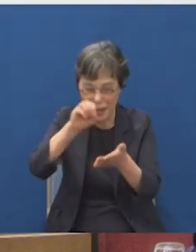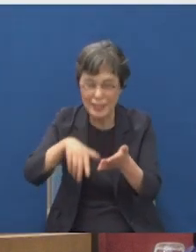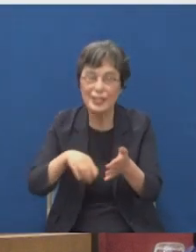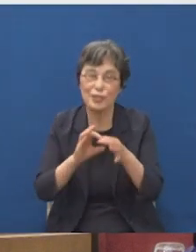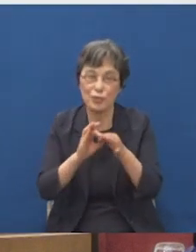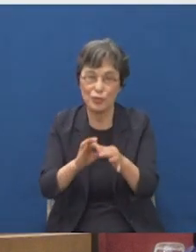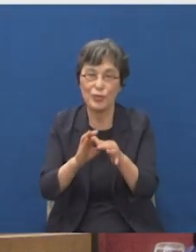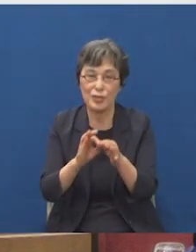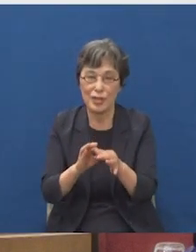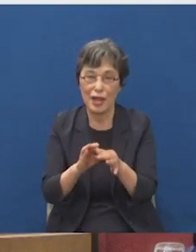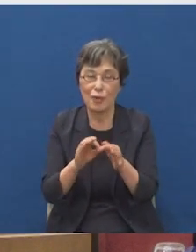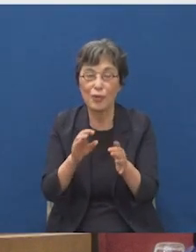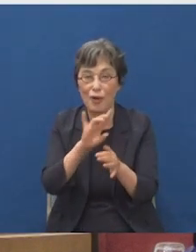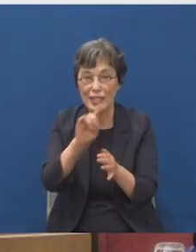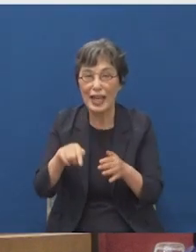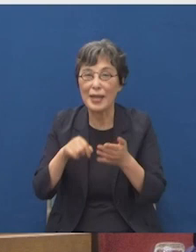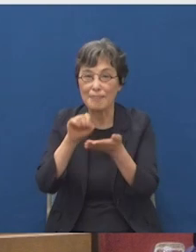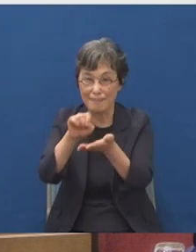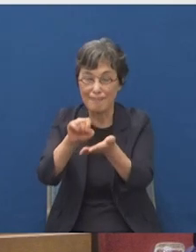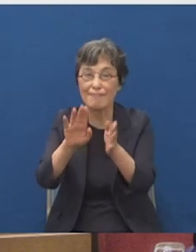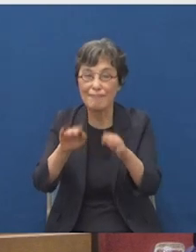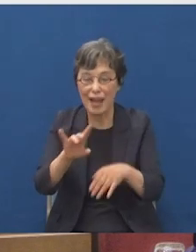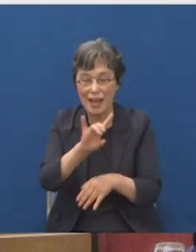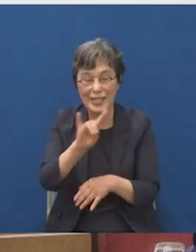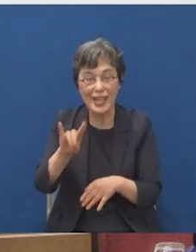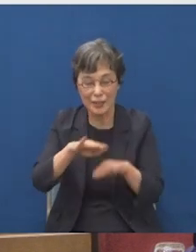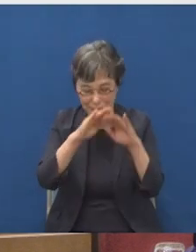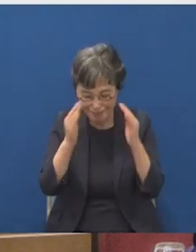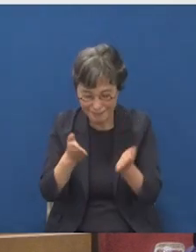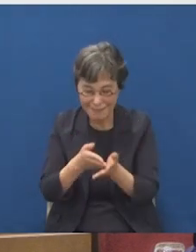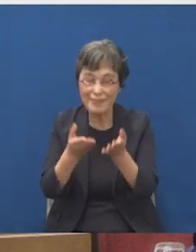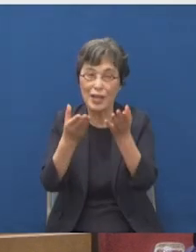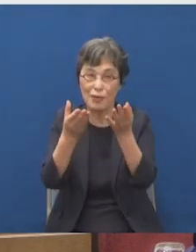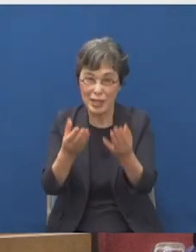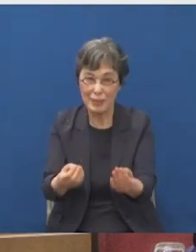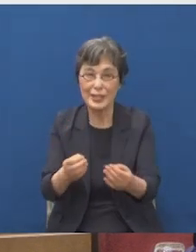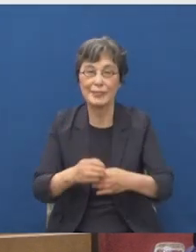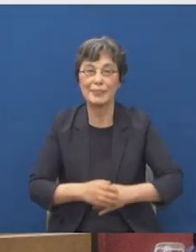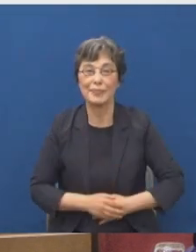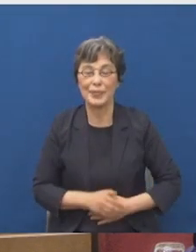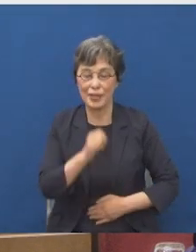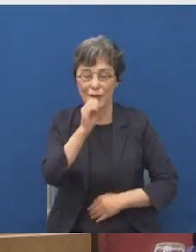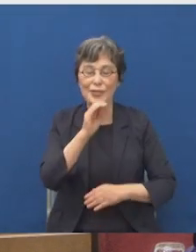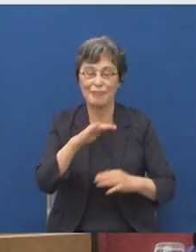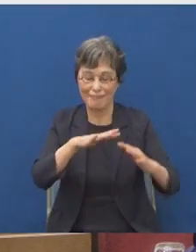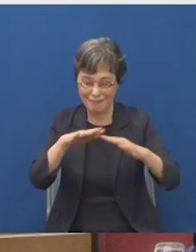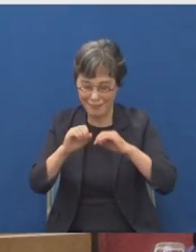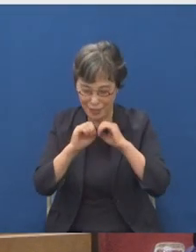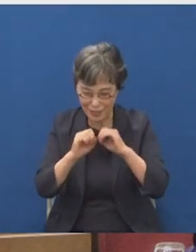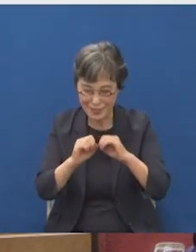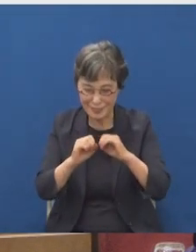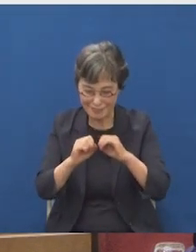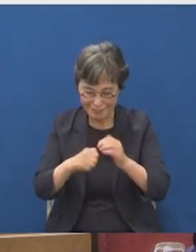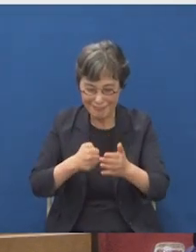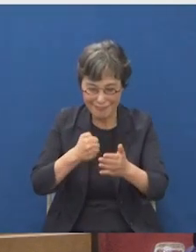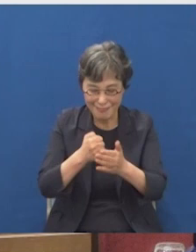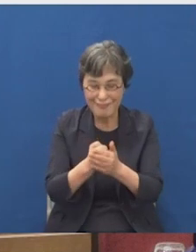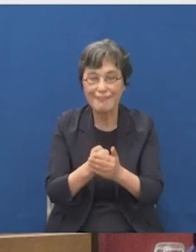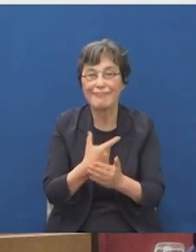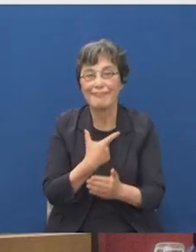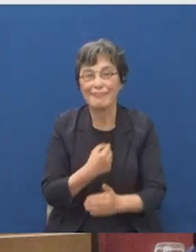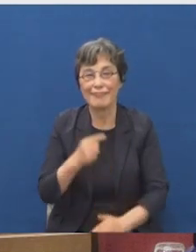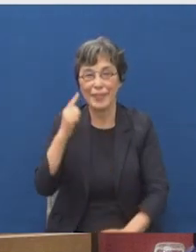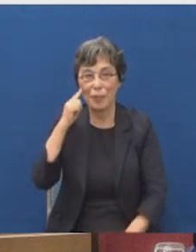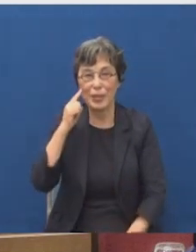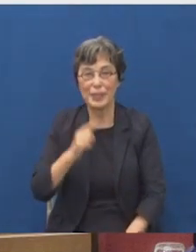。本議会にご提案いたしました議案の対応は以上のとおりでございます。よろしくご審議の上ご議決いただきますようお願い申し上